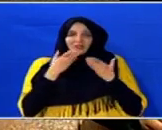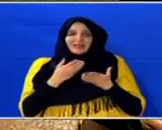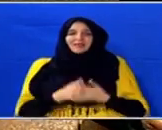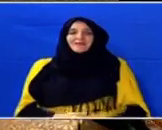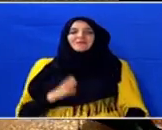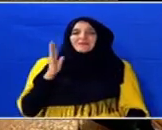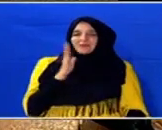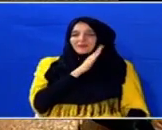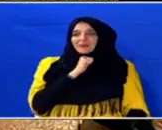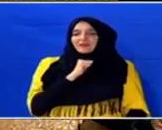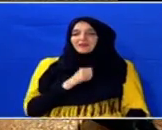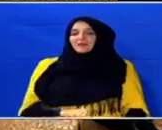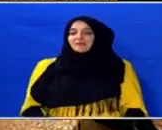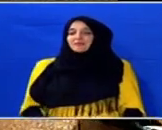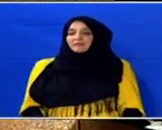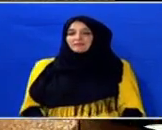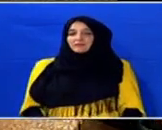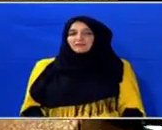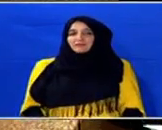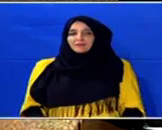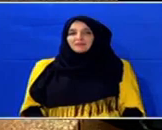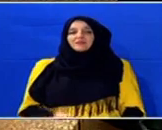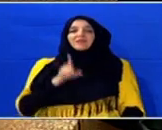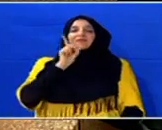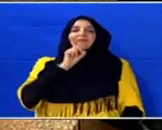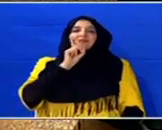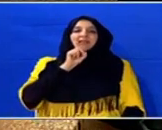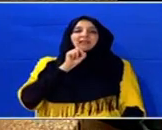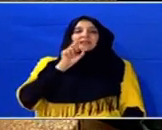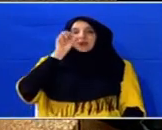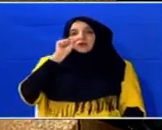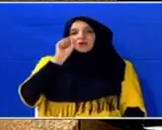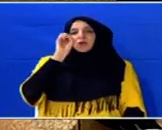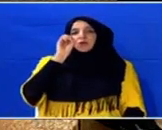من البرج شكون؟ اهلا بالاخت سميه من البرج.